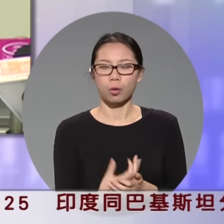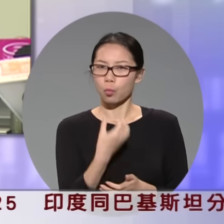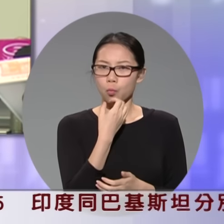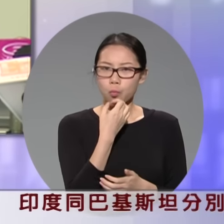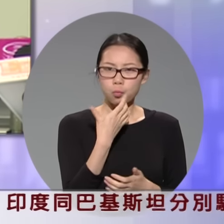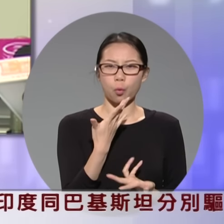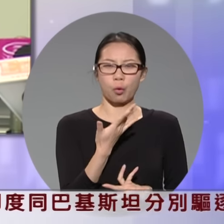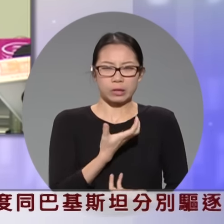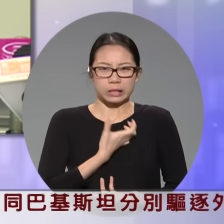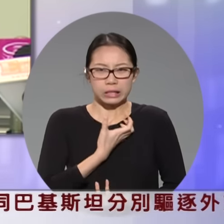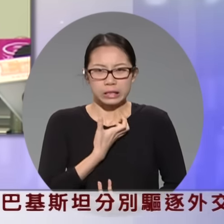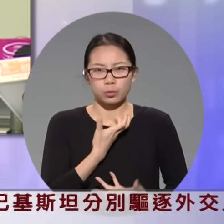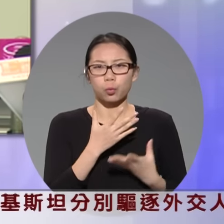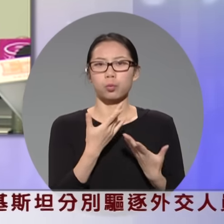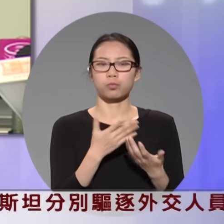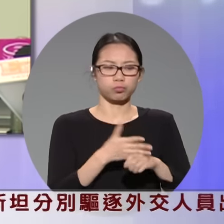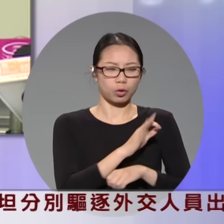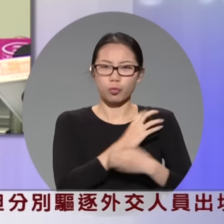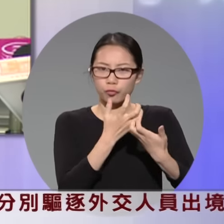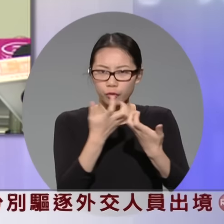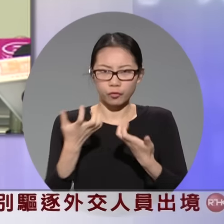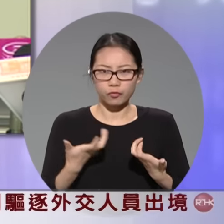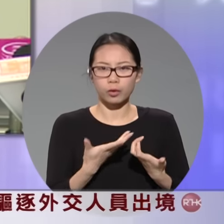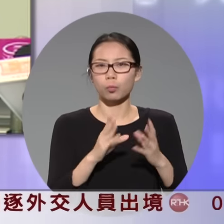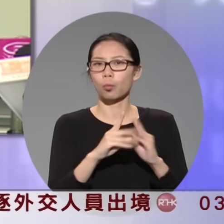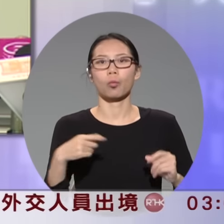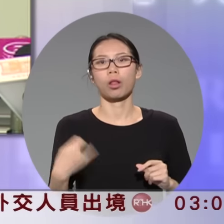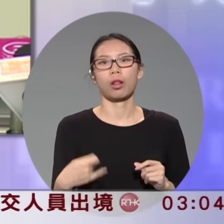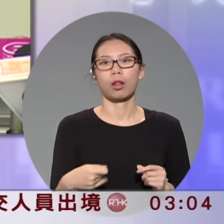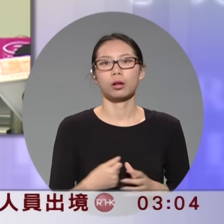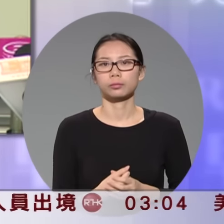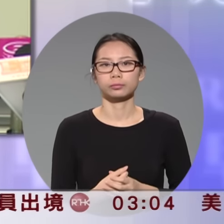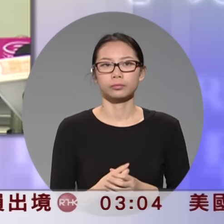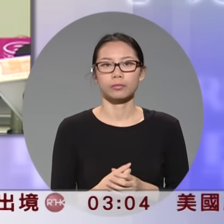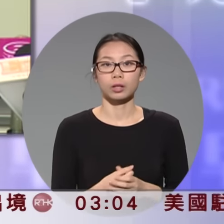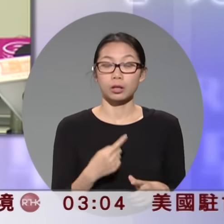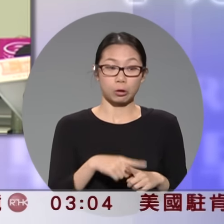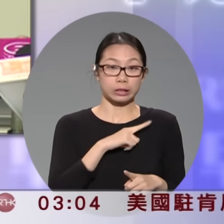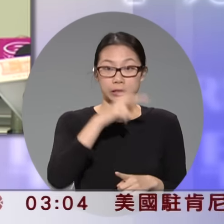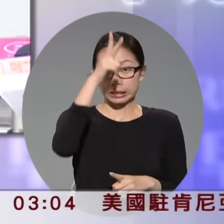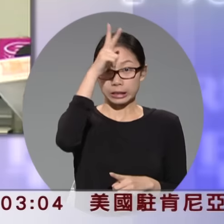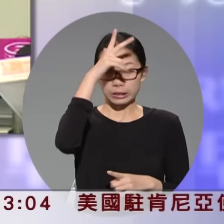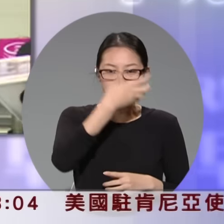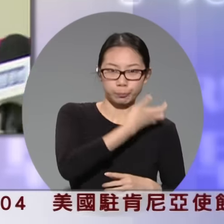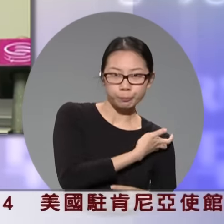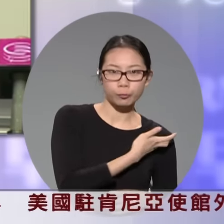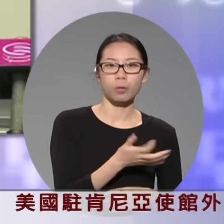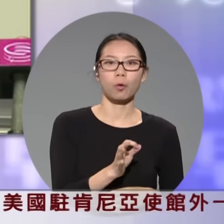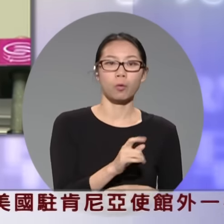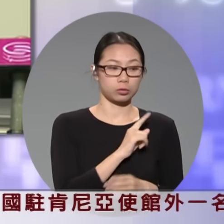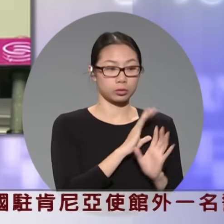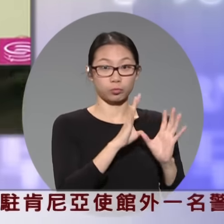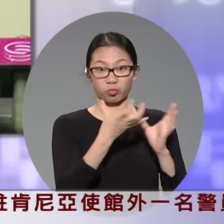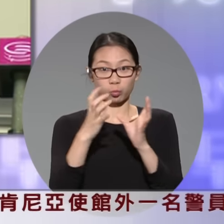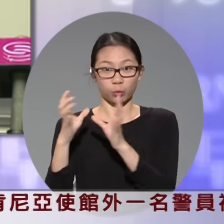的怨愤和社会的分化。我没有政治包袱，我不属于任何党派，完全没